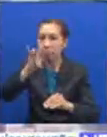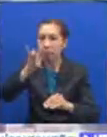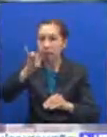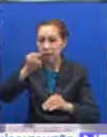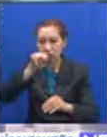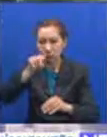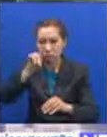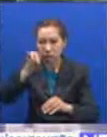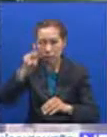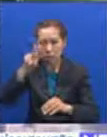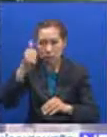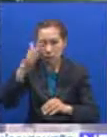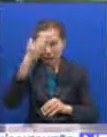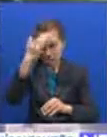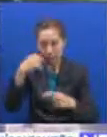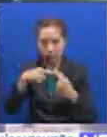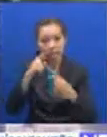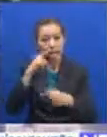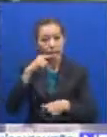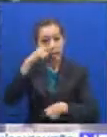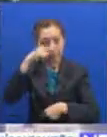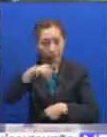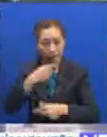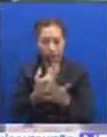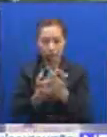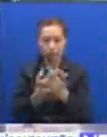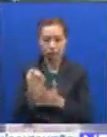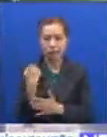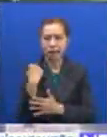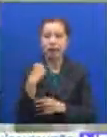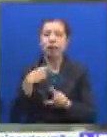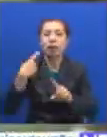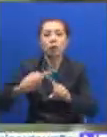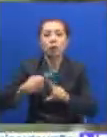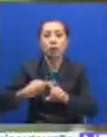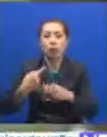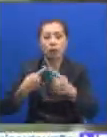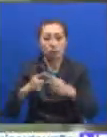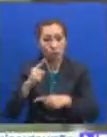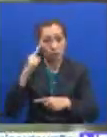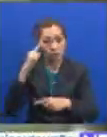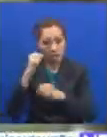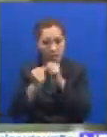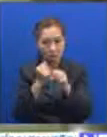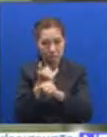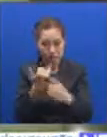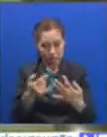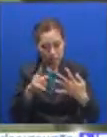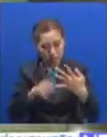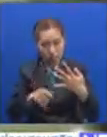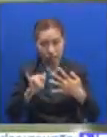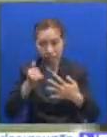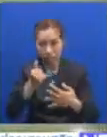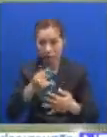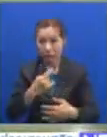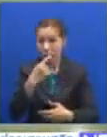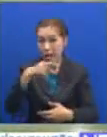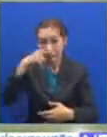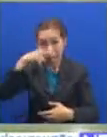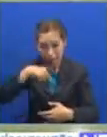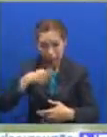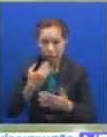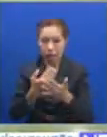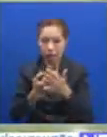ได้ก็มีแนวโน้มที่เงินบาทจะแข็งค่าชั่วคราวค่ะแต่ว่าอย่างไรก็ตามค่ะเชื่อว่าในช่วงปลายปีค่ะมีโอกาสที่ค่าเงินจะอ่อน